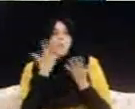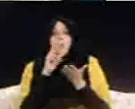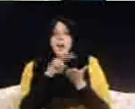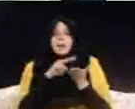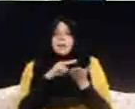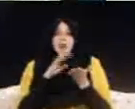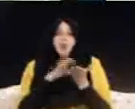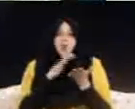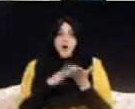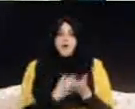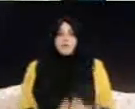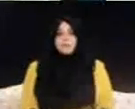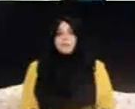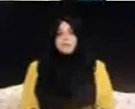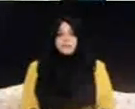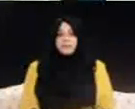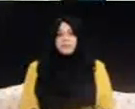يعني حابة تقرأ القرآن؟